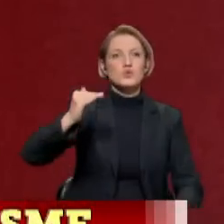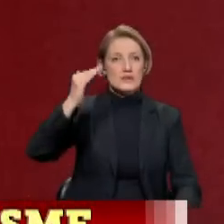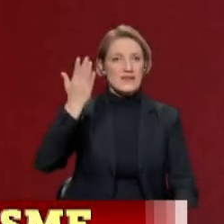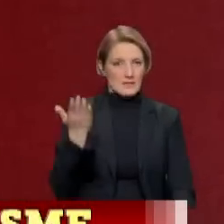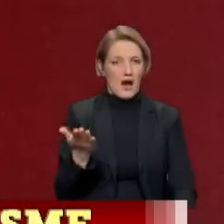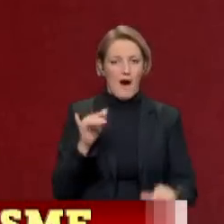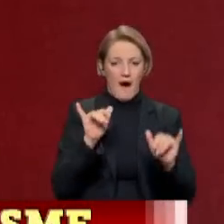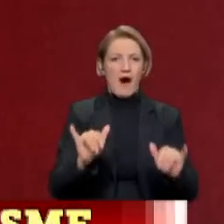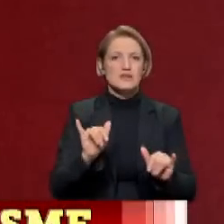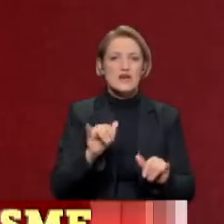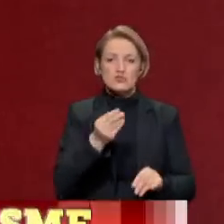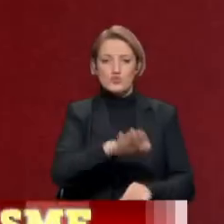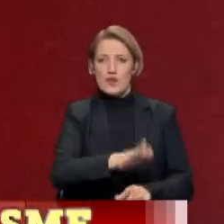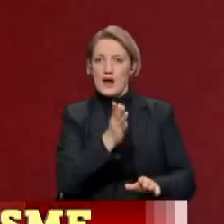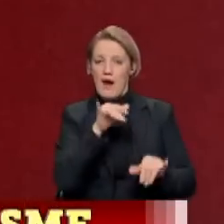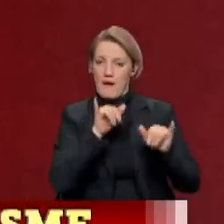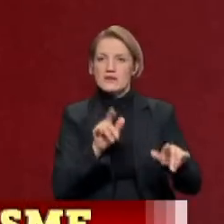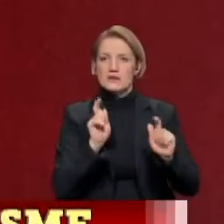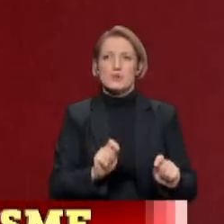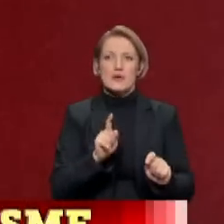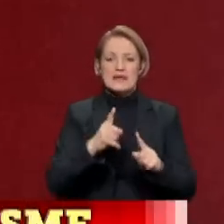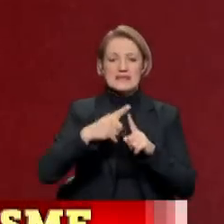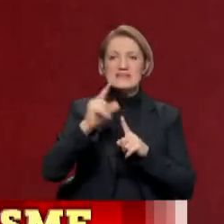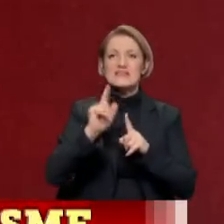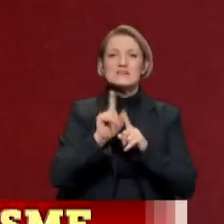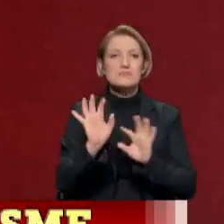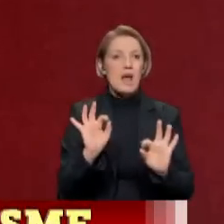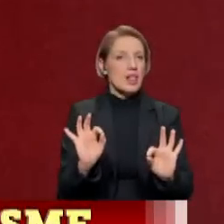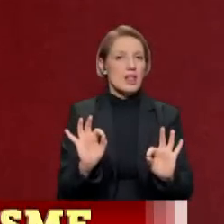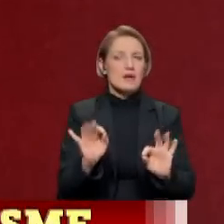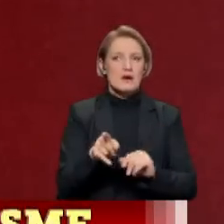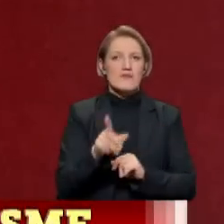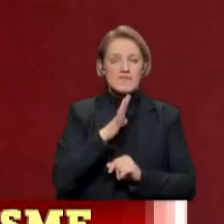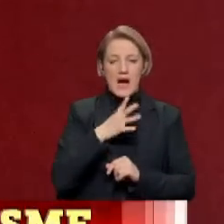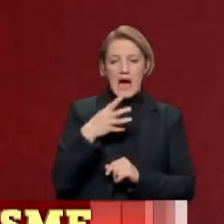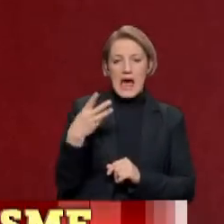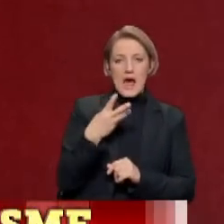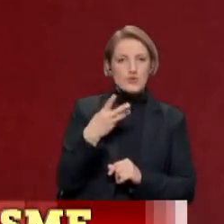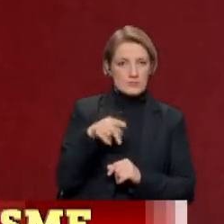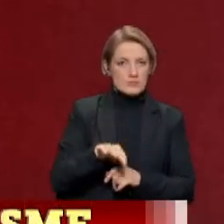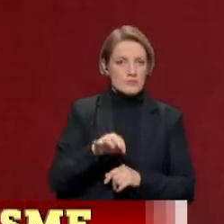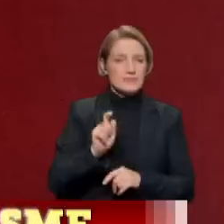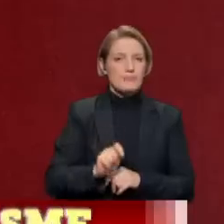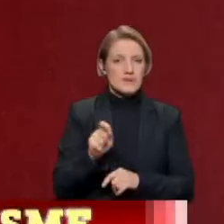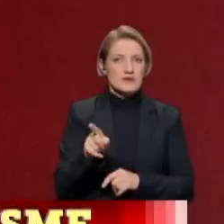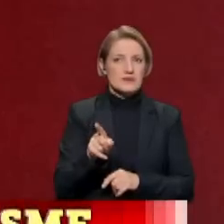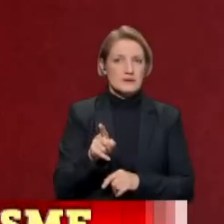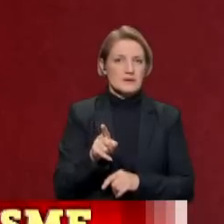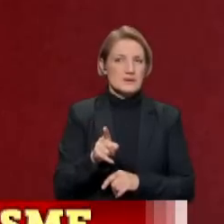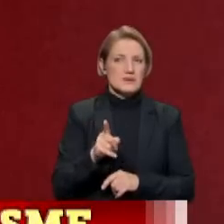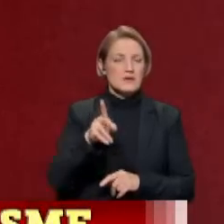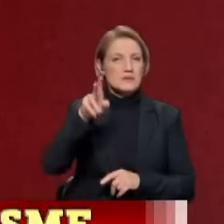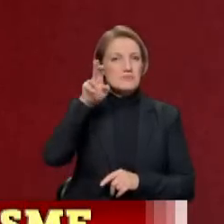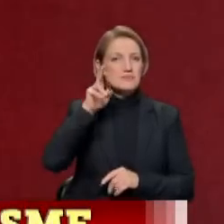maalesef aynı şeyi çocuklarına yapıyorlar. Böyle bir tıpta realite var. Erdoğan'ın bugün yaşattığı şey aktarılmış travmadır.